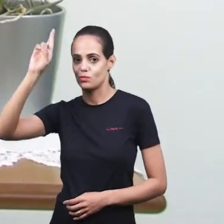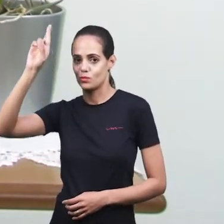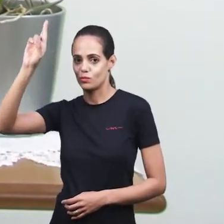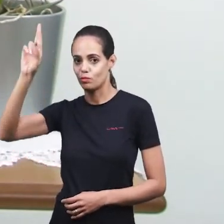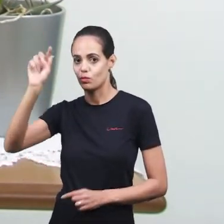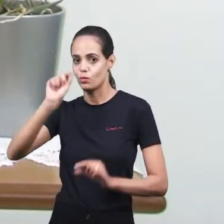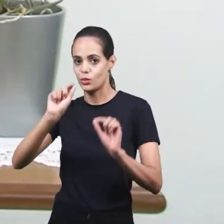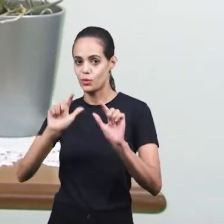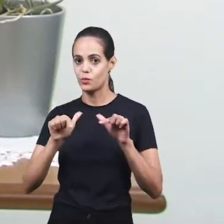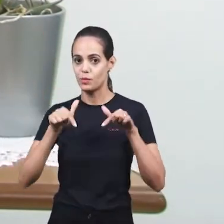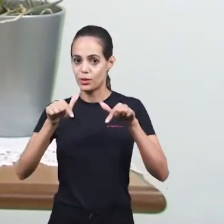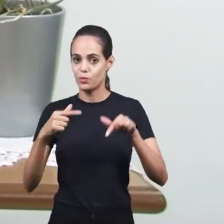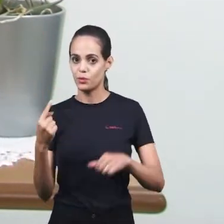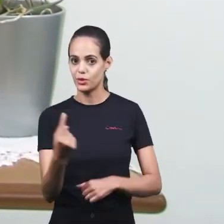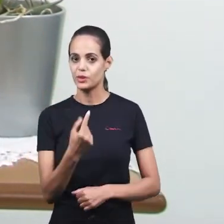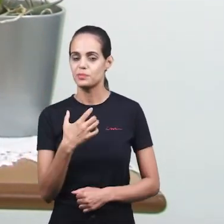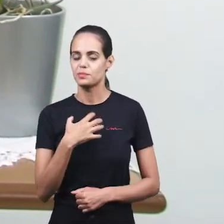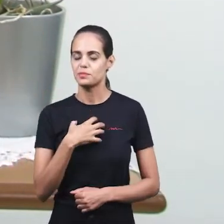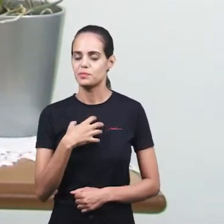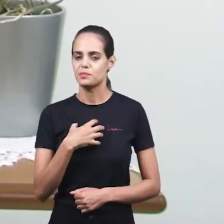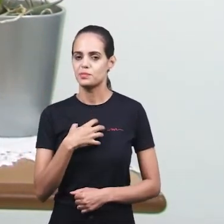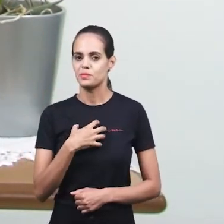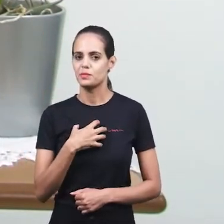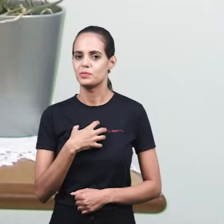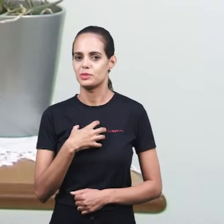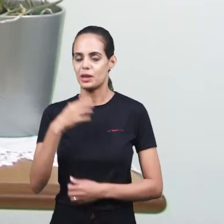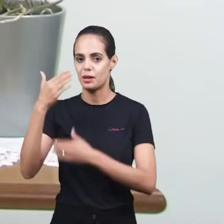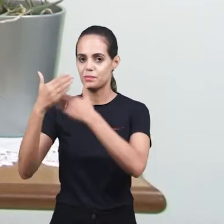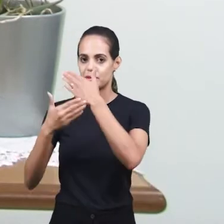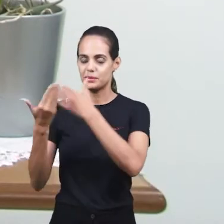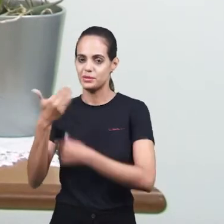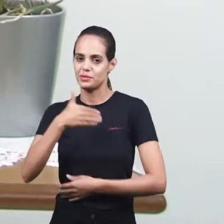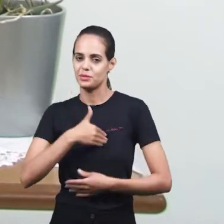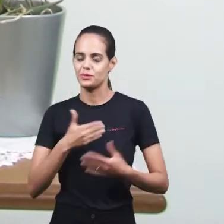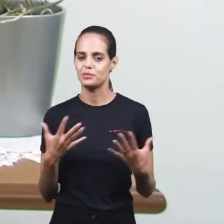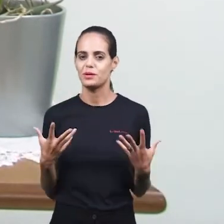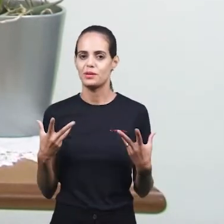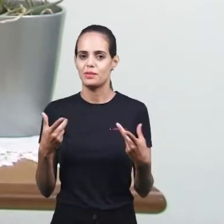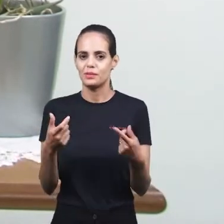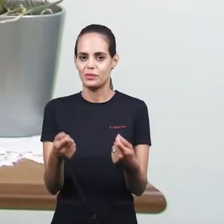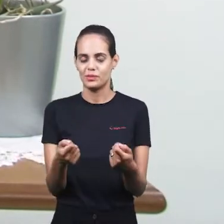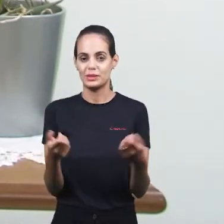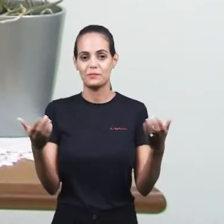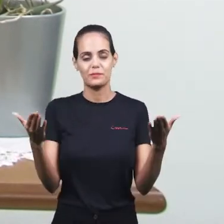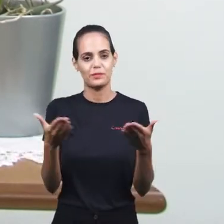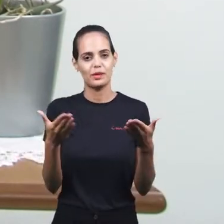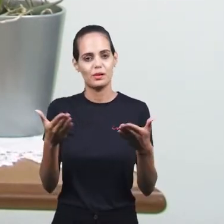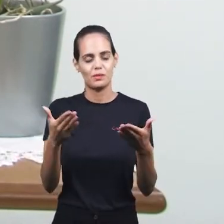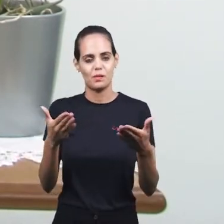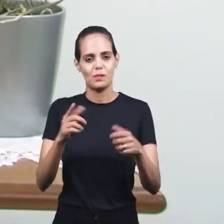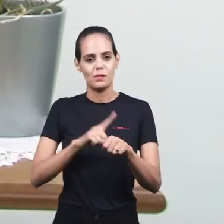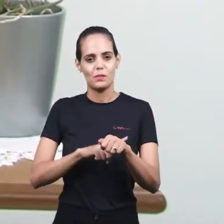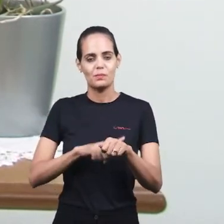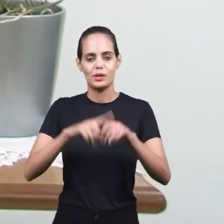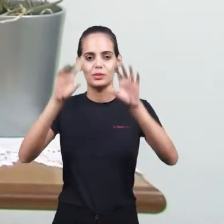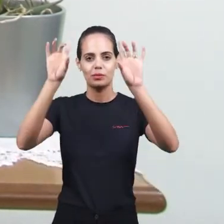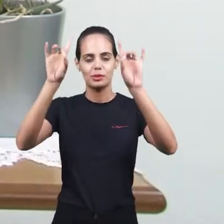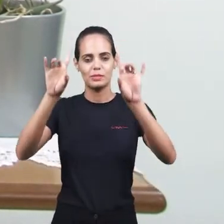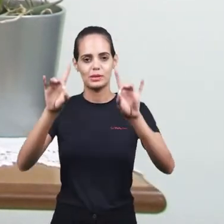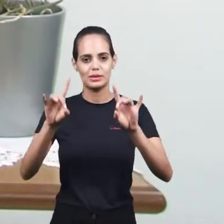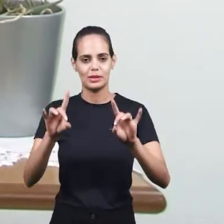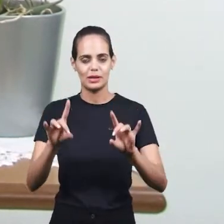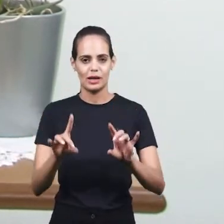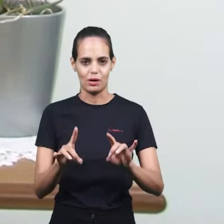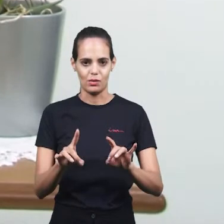дал нам почувствовать свое присутствие чудесным образом. А теперь подошли к особенному моменту. Мы откроем Слово